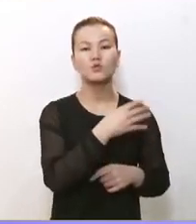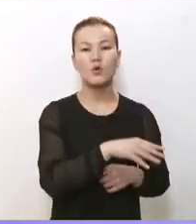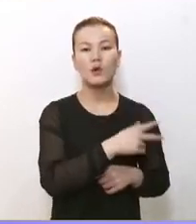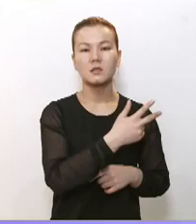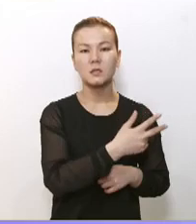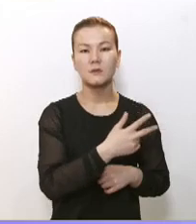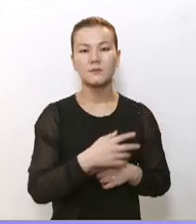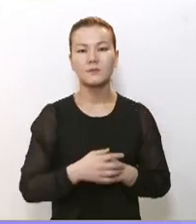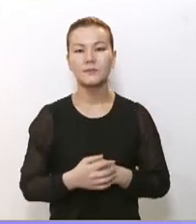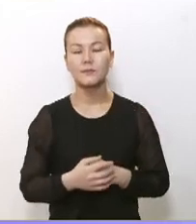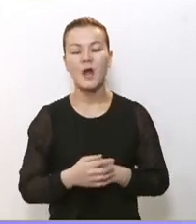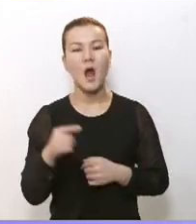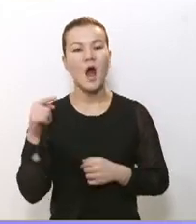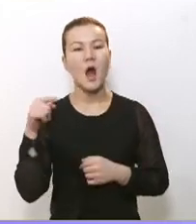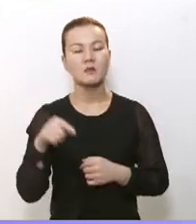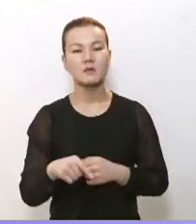1143.